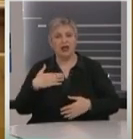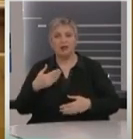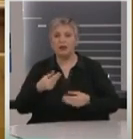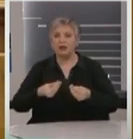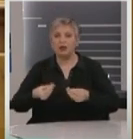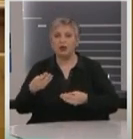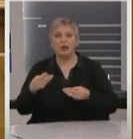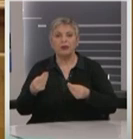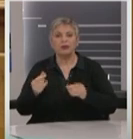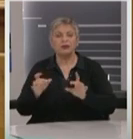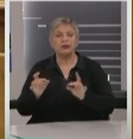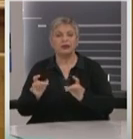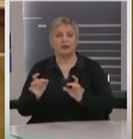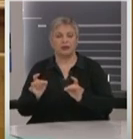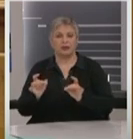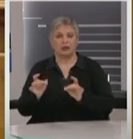ευνοϊκότερης ρύθμισης γίνεται πράξη.